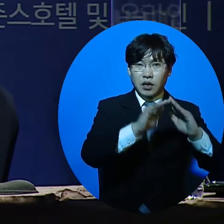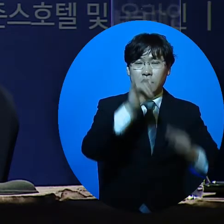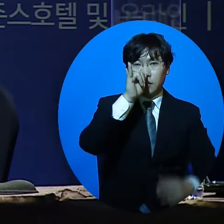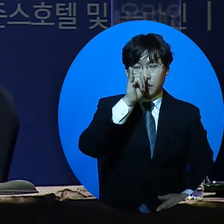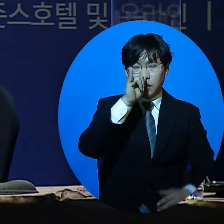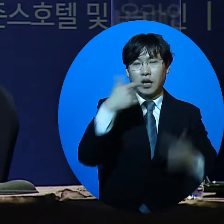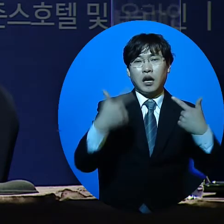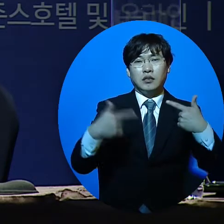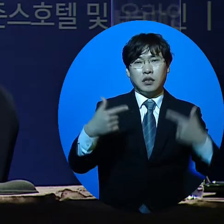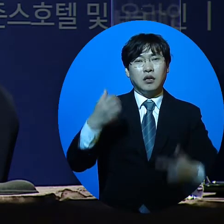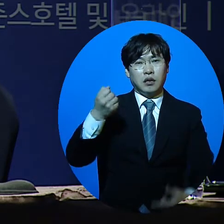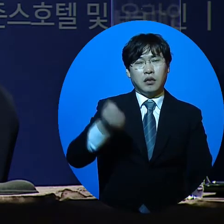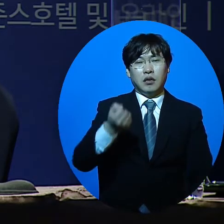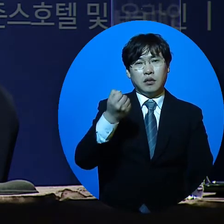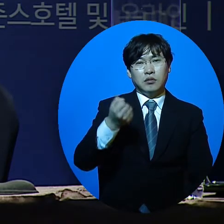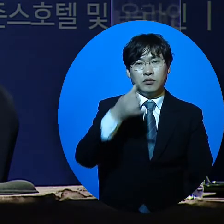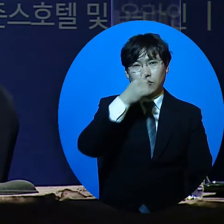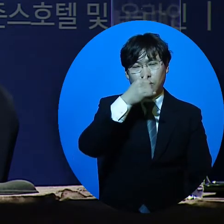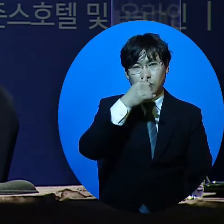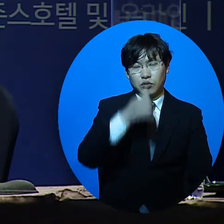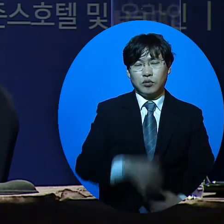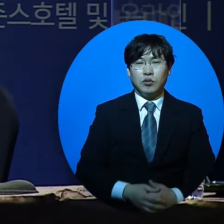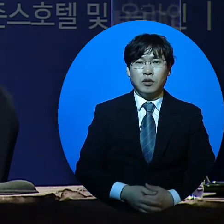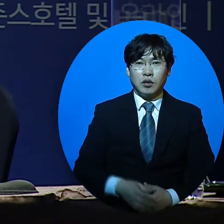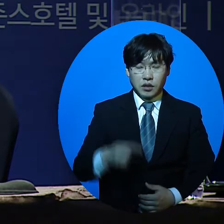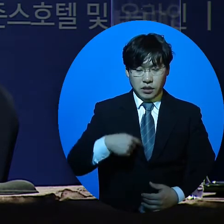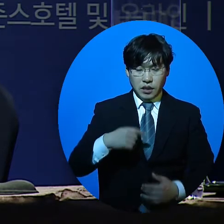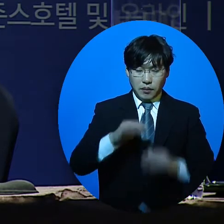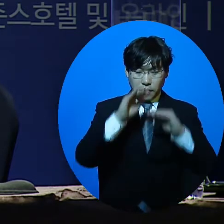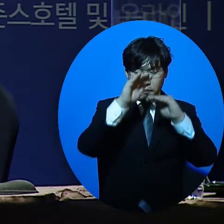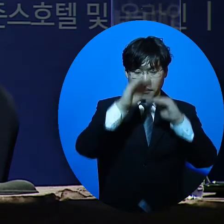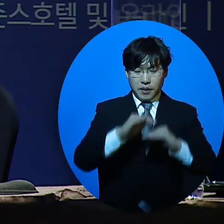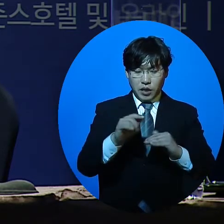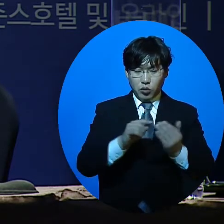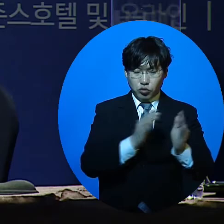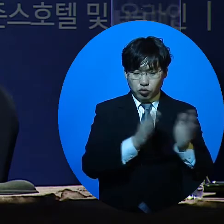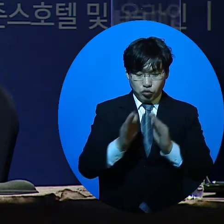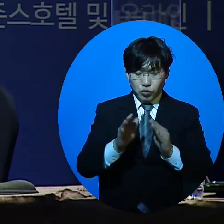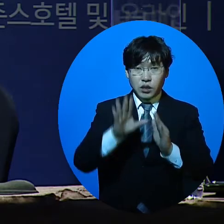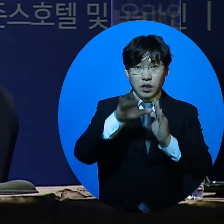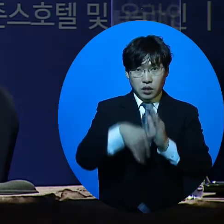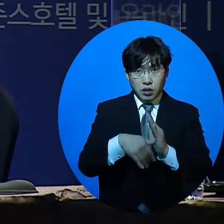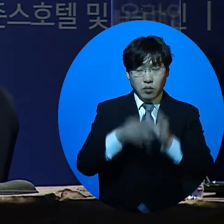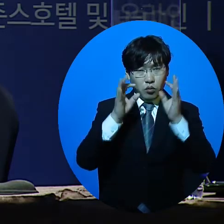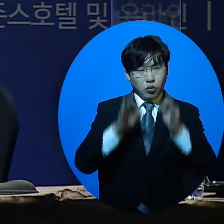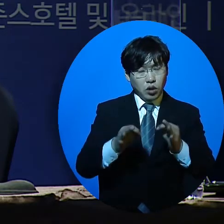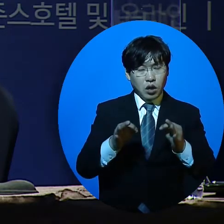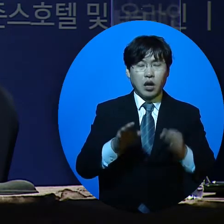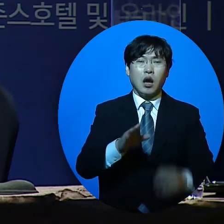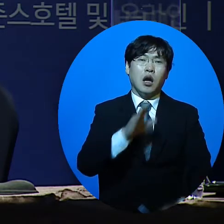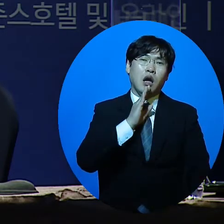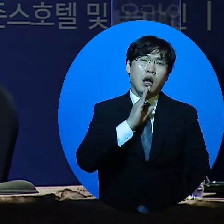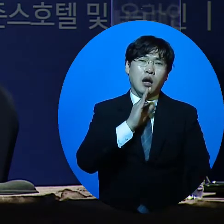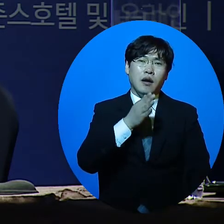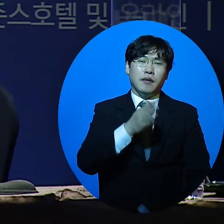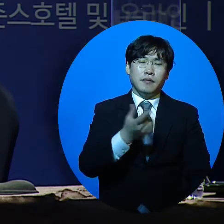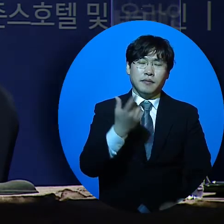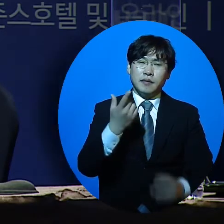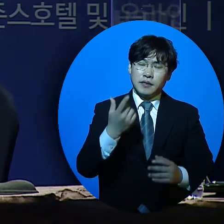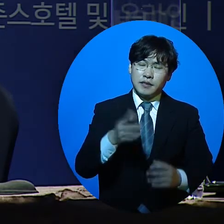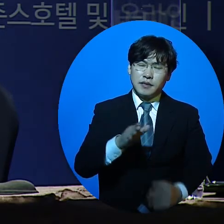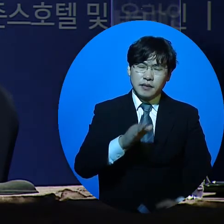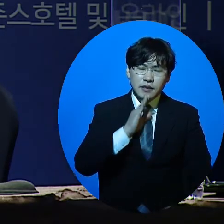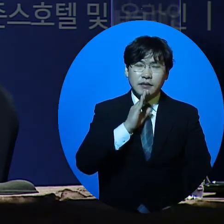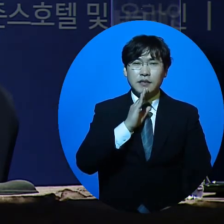하고 있었는데, 사실 이제 이번 발표를 제가 준비하면서 야, 이거는 진짜 있어야 되겠다. 강원도